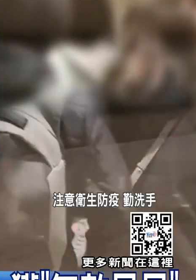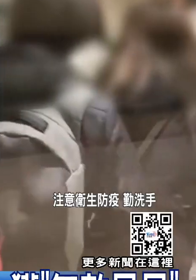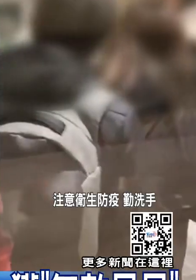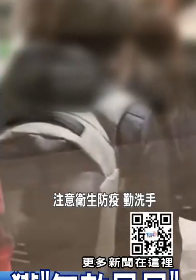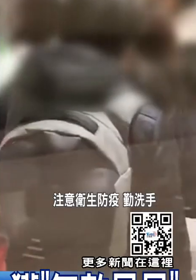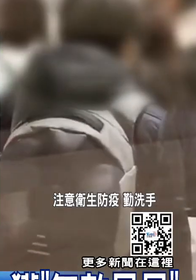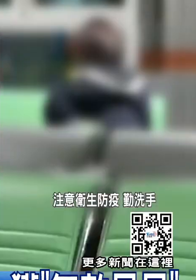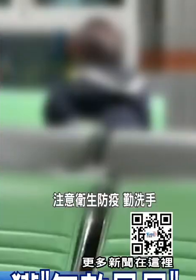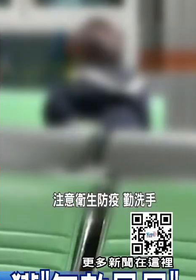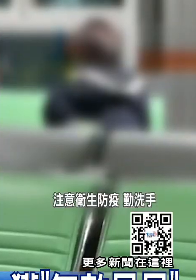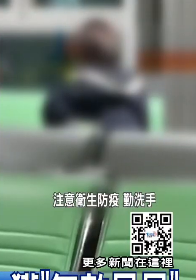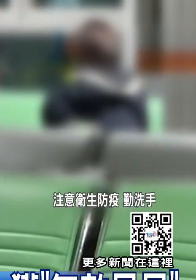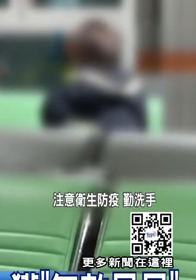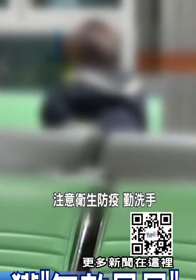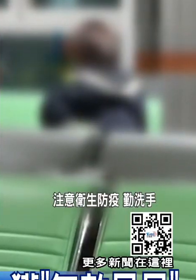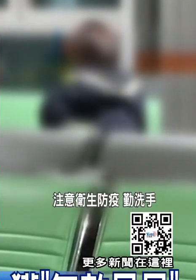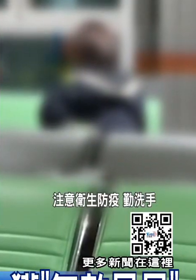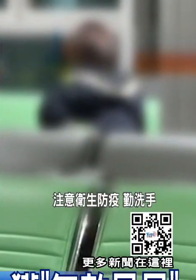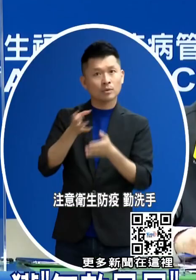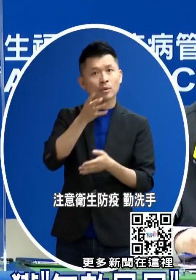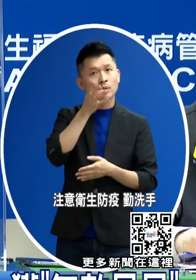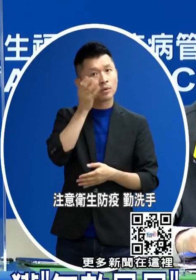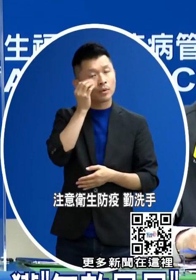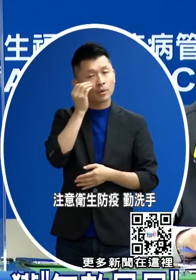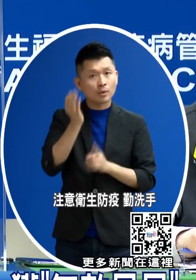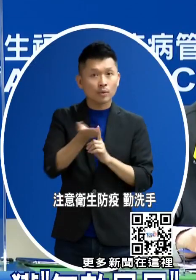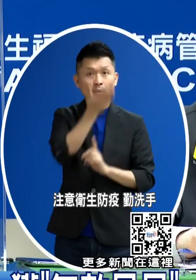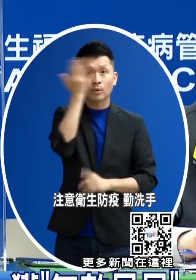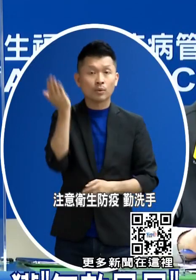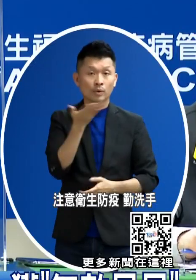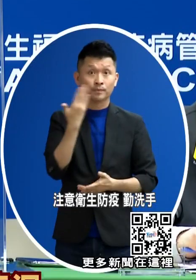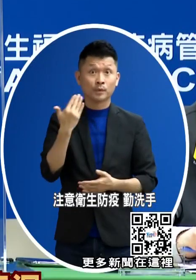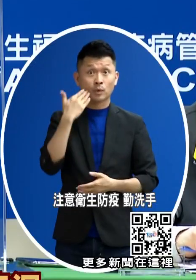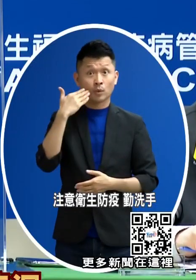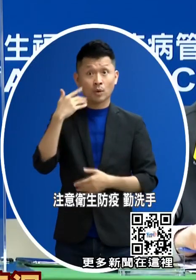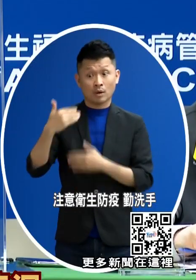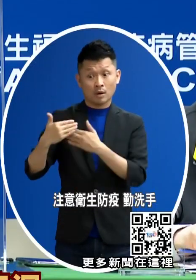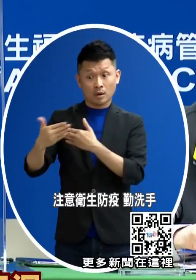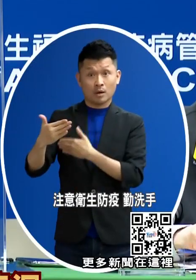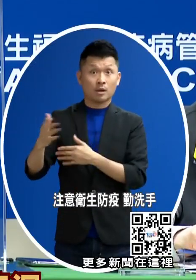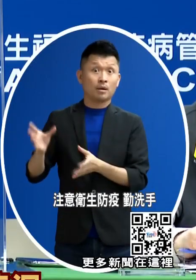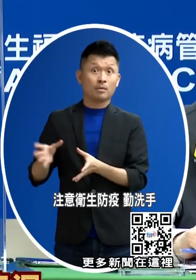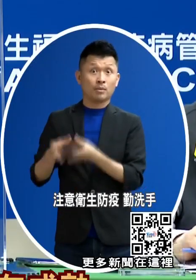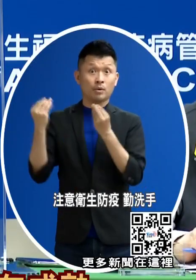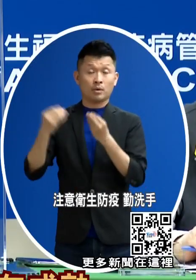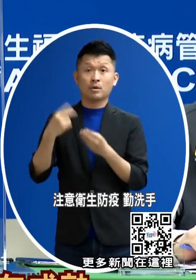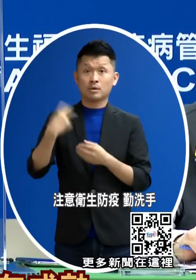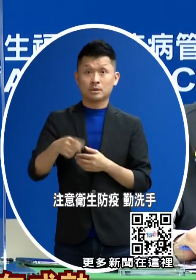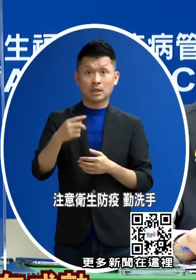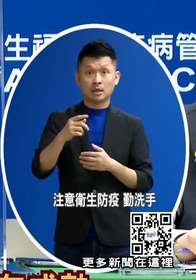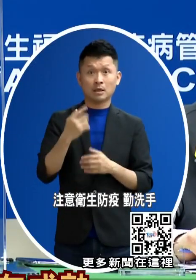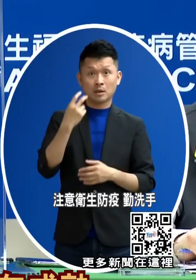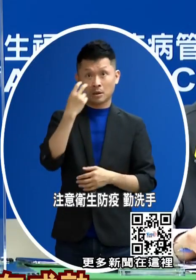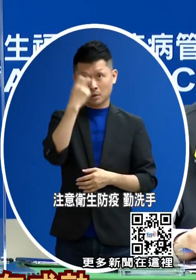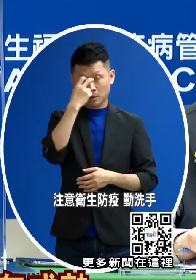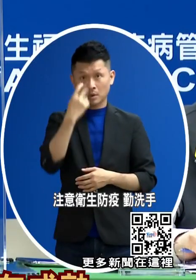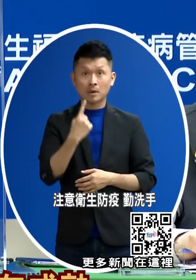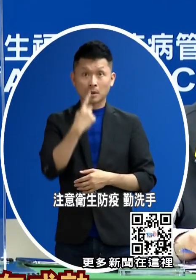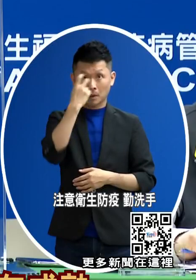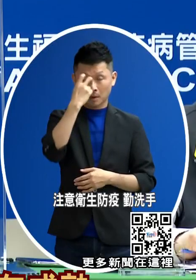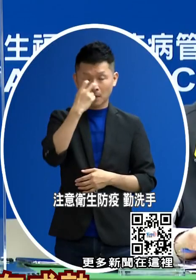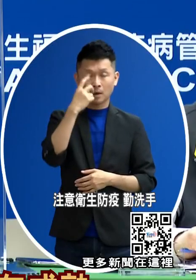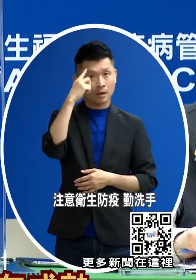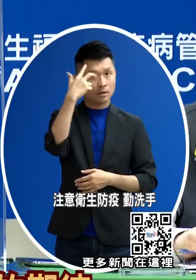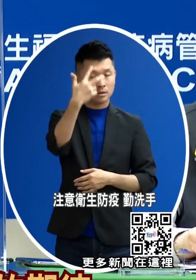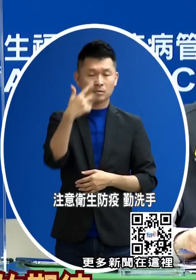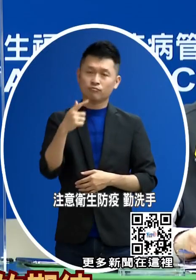性证明，打满3剂，另外要团进团出。 降到0+7的降权，我认为这个时机恐怕还没有成熟